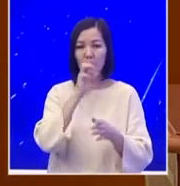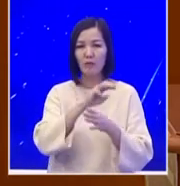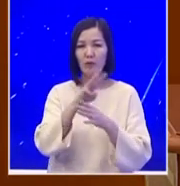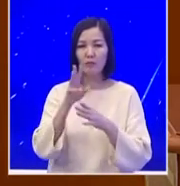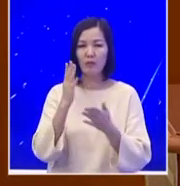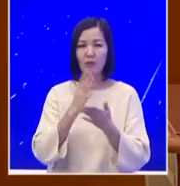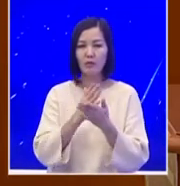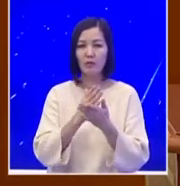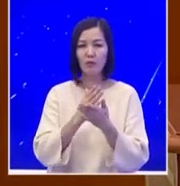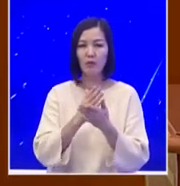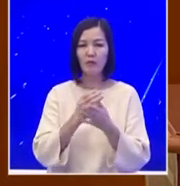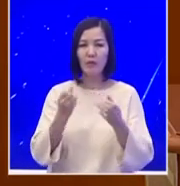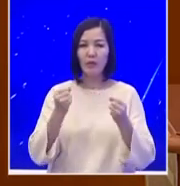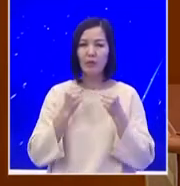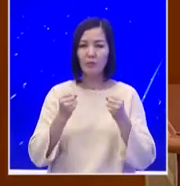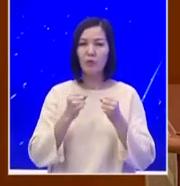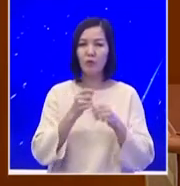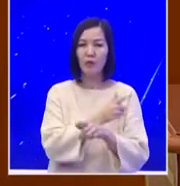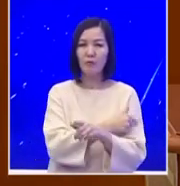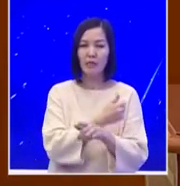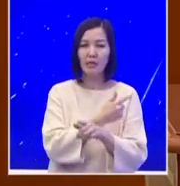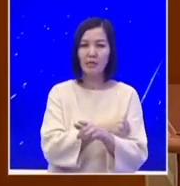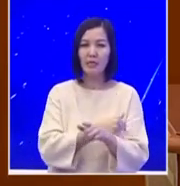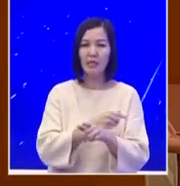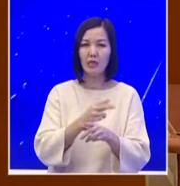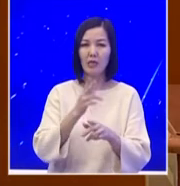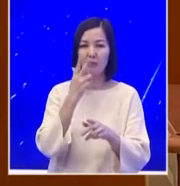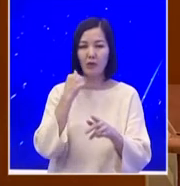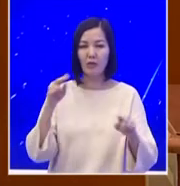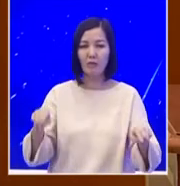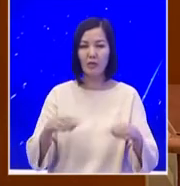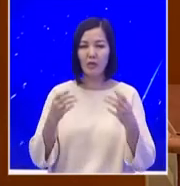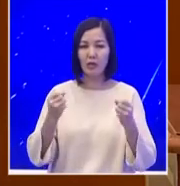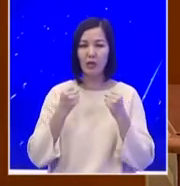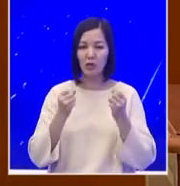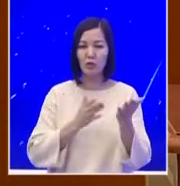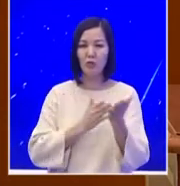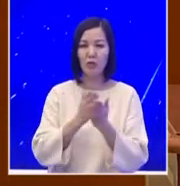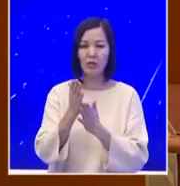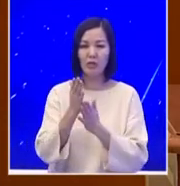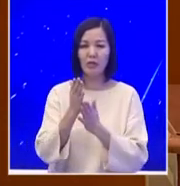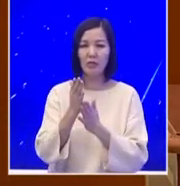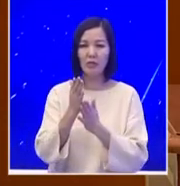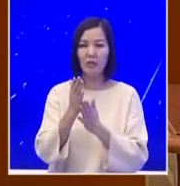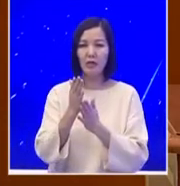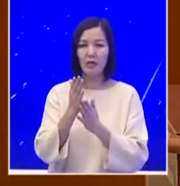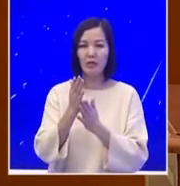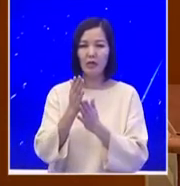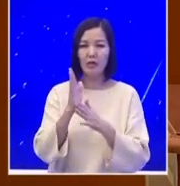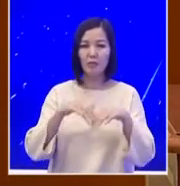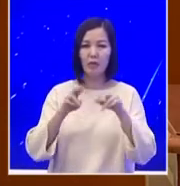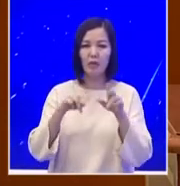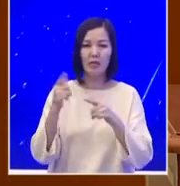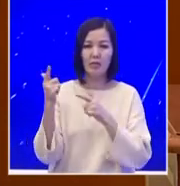ету. Спорттық медицина және бейімделген дене шынықтыру саласында маманды дайырлау